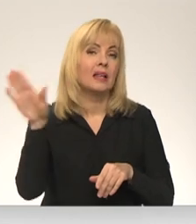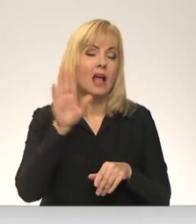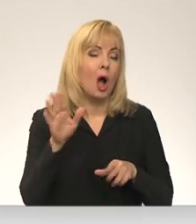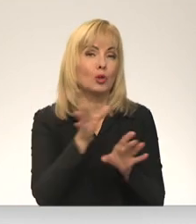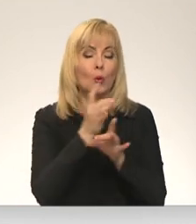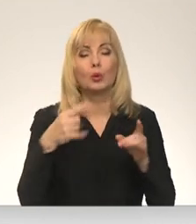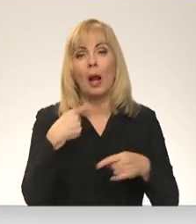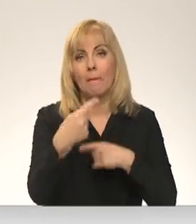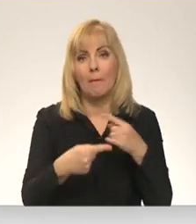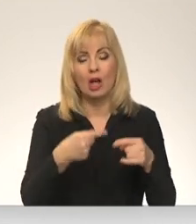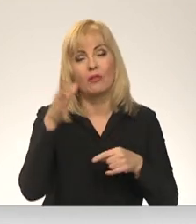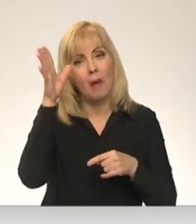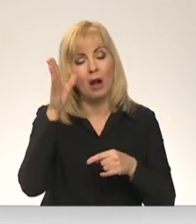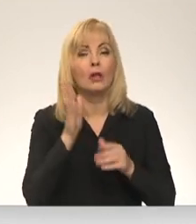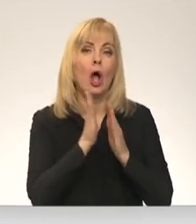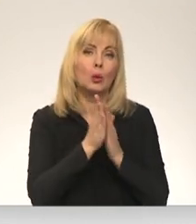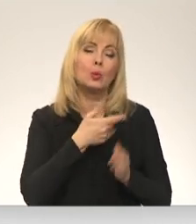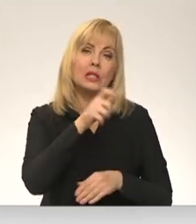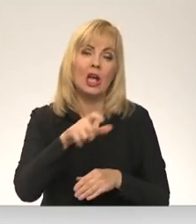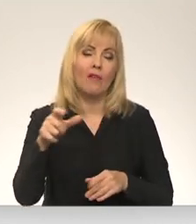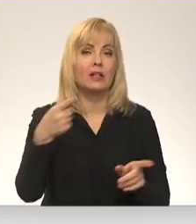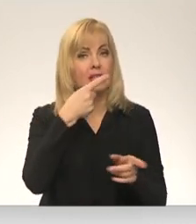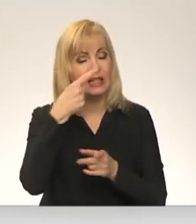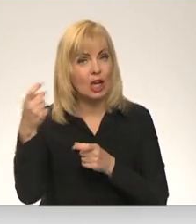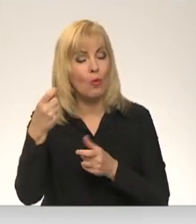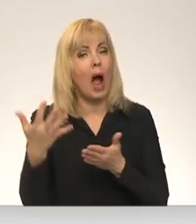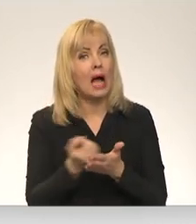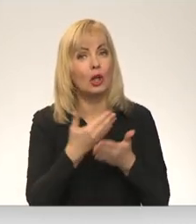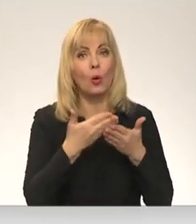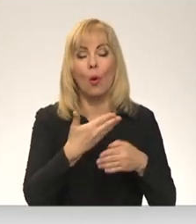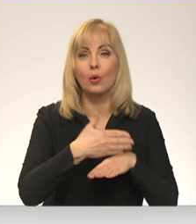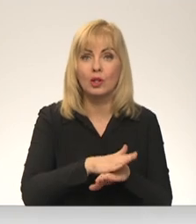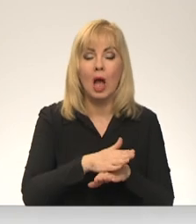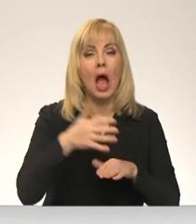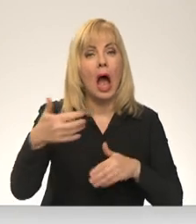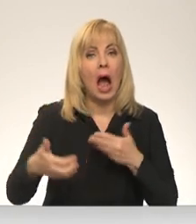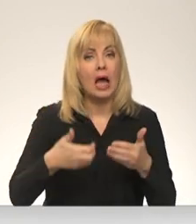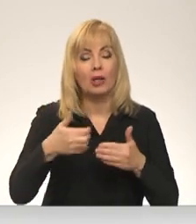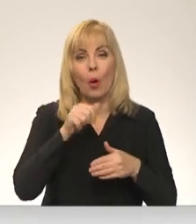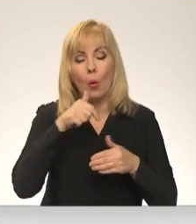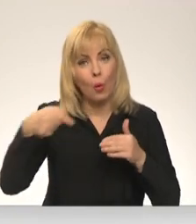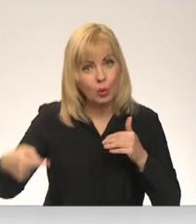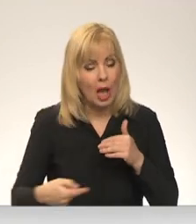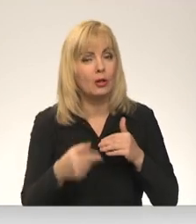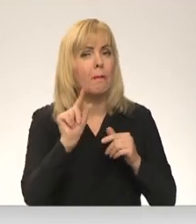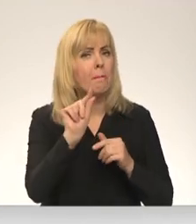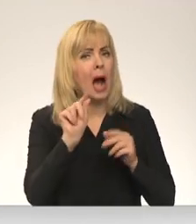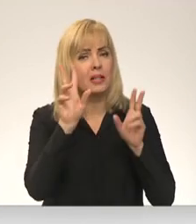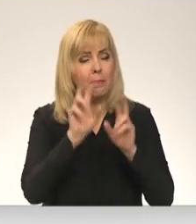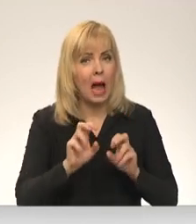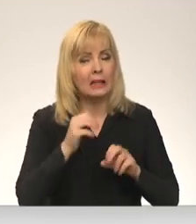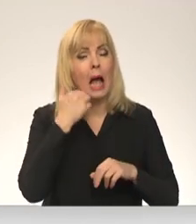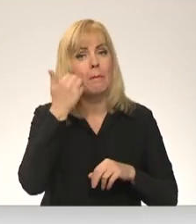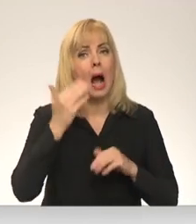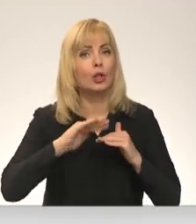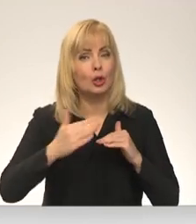mantojuma pārvalde aicina iedzīvotājus ziņot par šādiem atrastiem rakiem, jo zemūdens arheoloģija Latvijā ir maz pētīta. Baltijas jūrā varētu